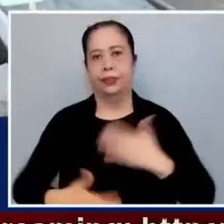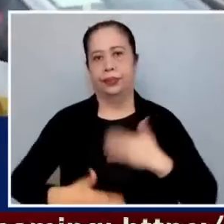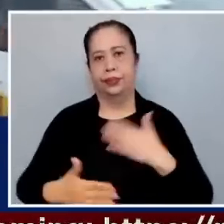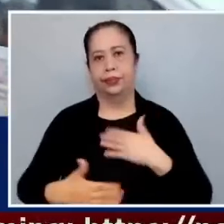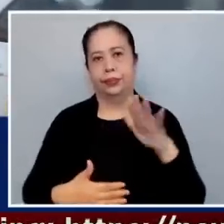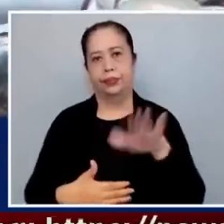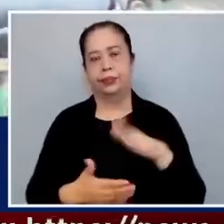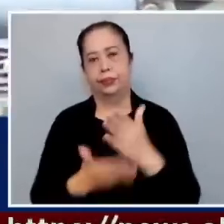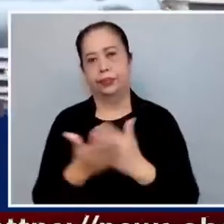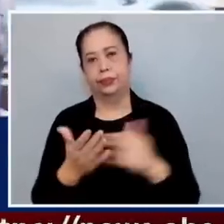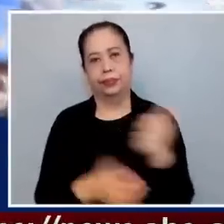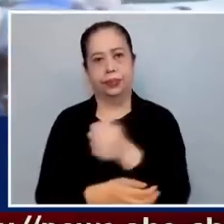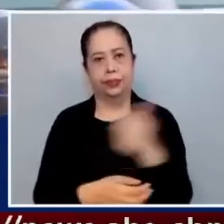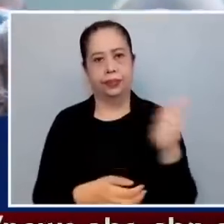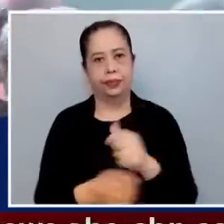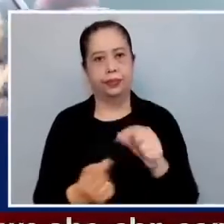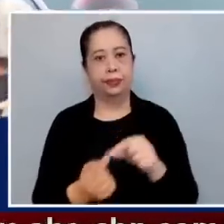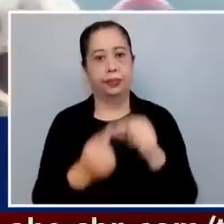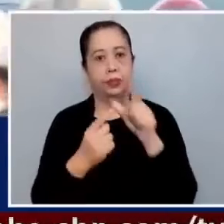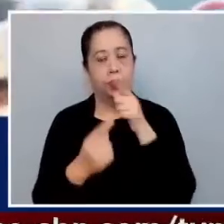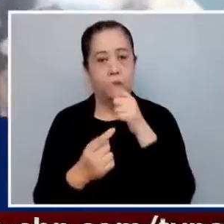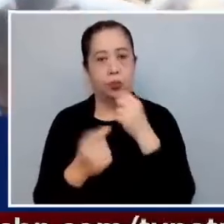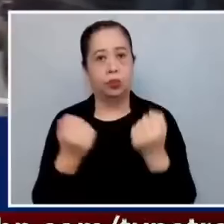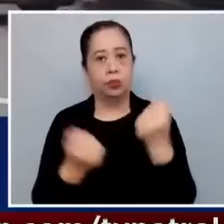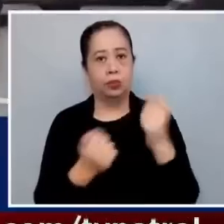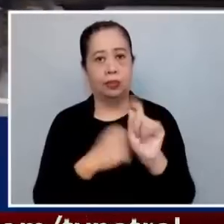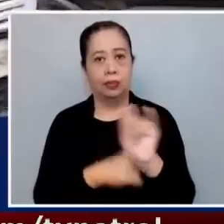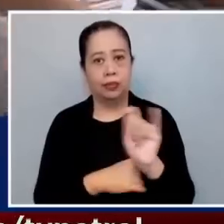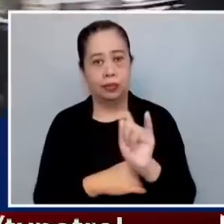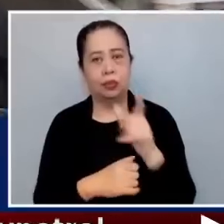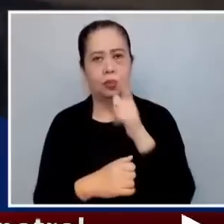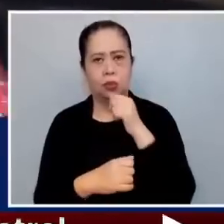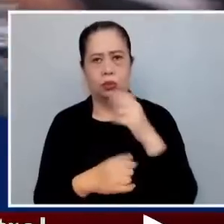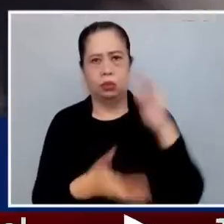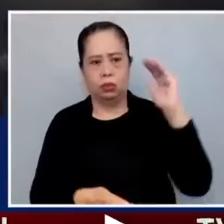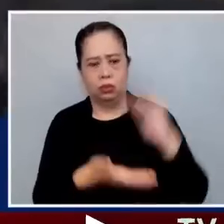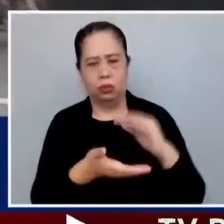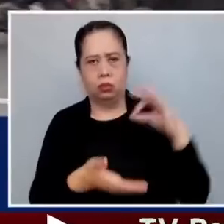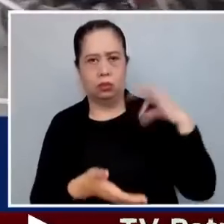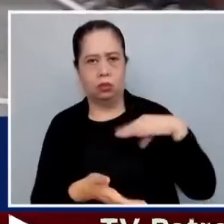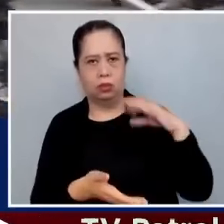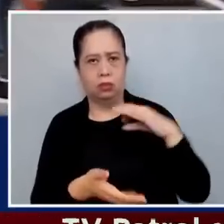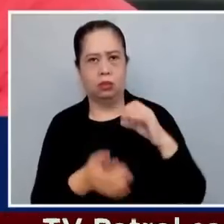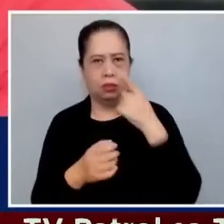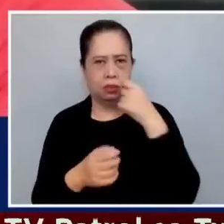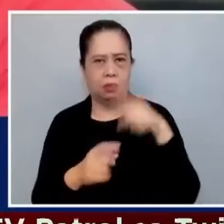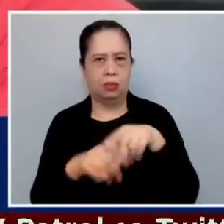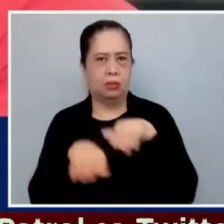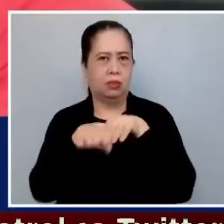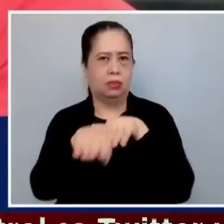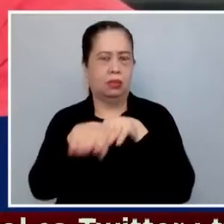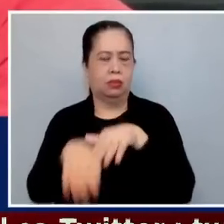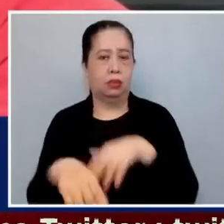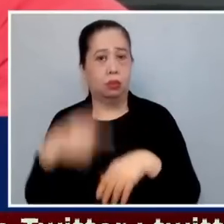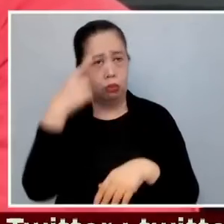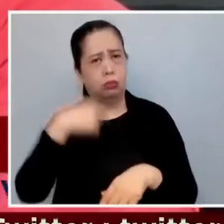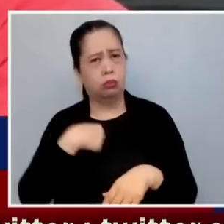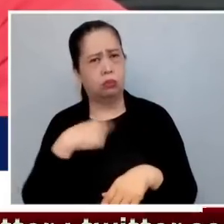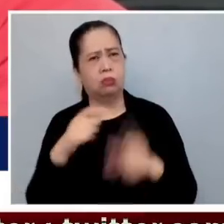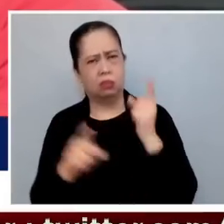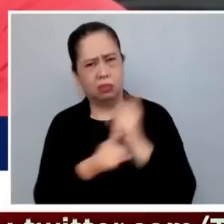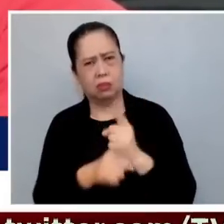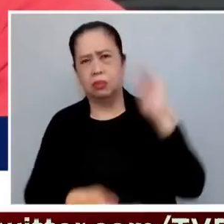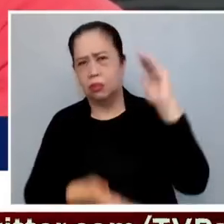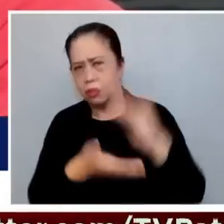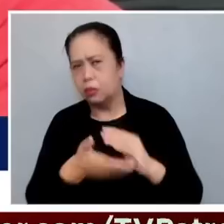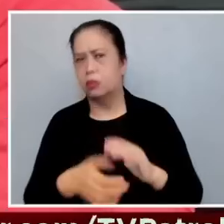ilang motorista, lalo na ng mga driver ng taxi na nababawasan ng kita dahil sa traffic. Para sa akin, para mabawas-bawasan